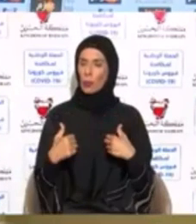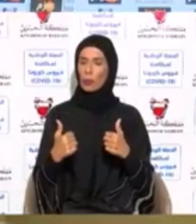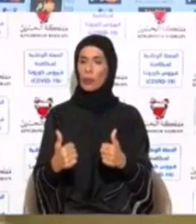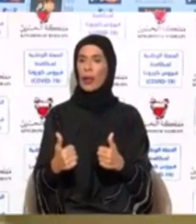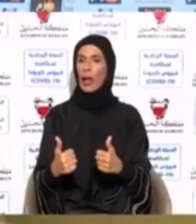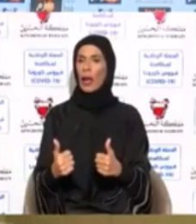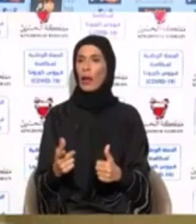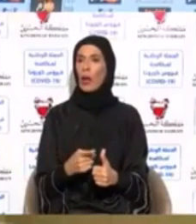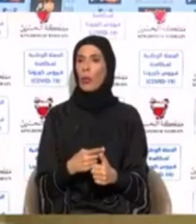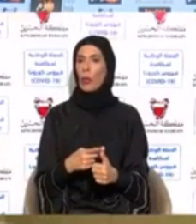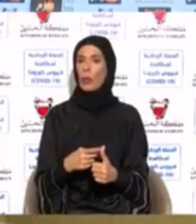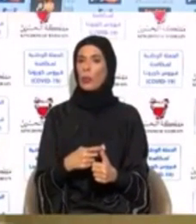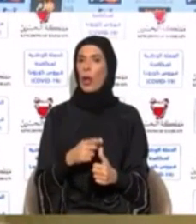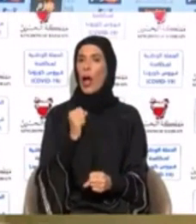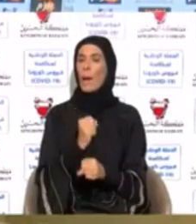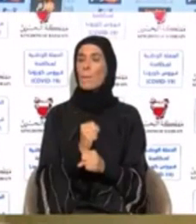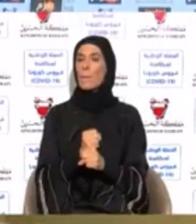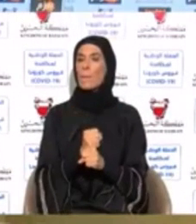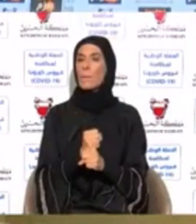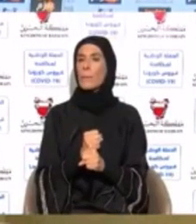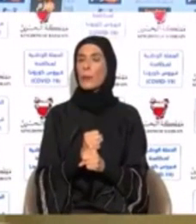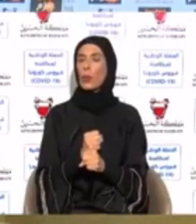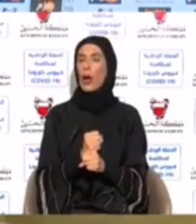بها الفريق البحرين الوطني هي